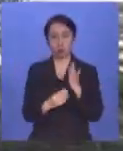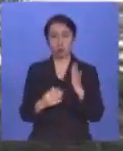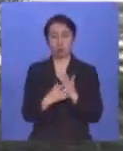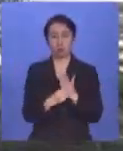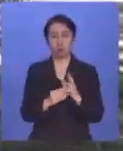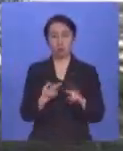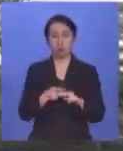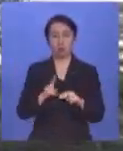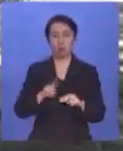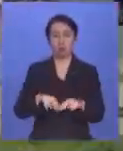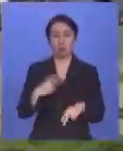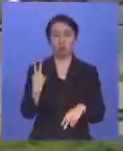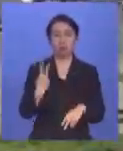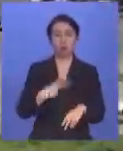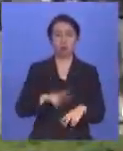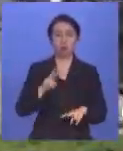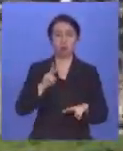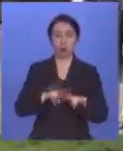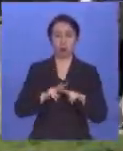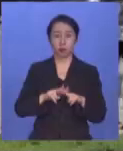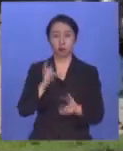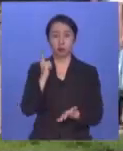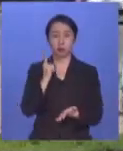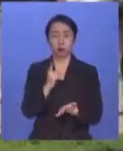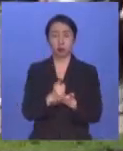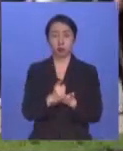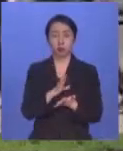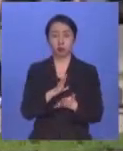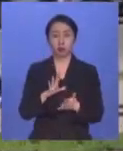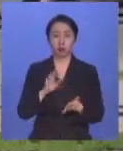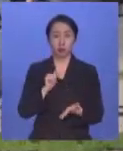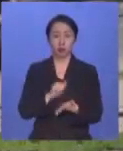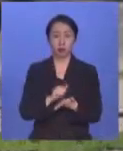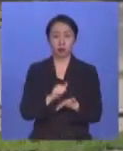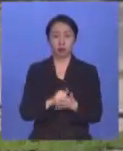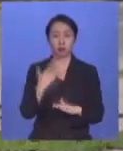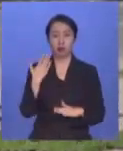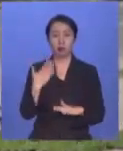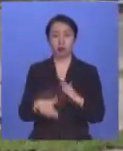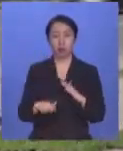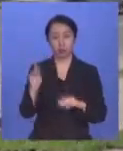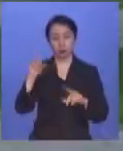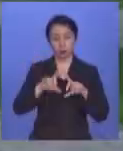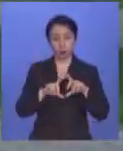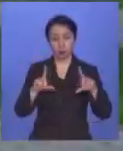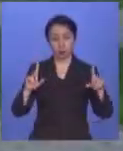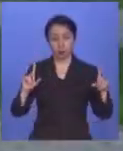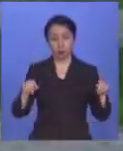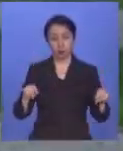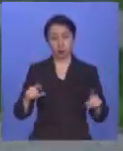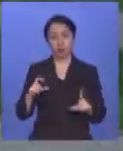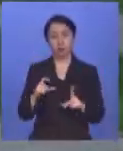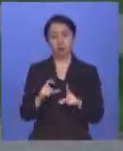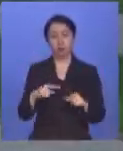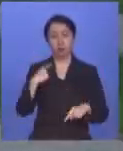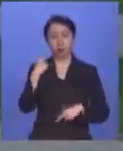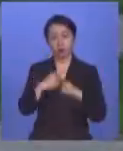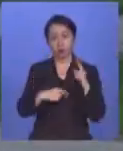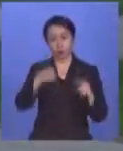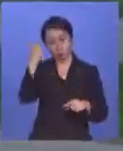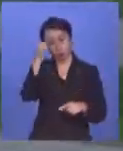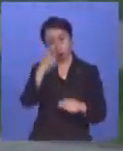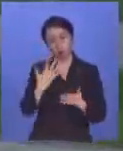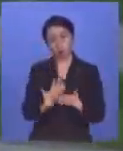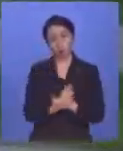государственный экзамен, после которого еще 22 осужденных должны получить свидетельство об окончании учебного заведения. К слову,